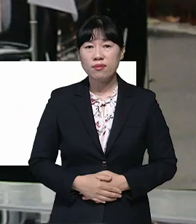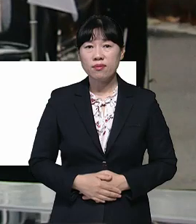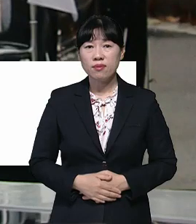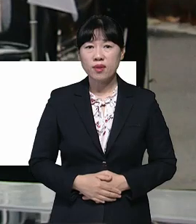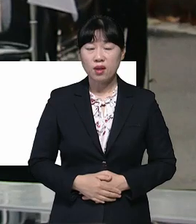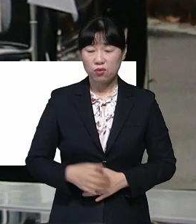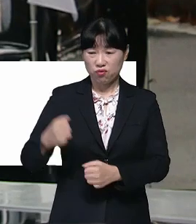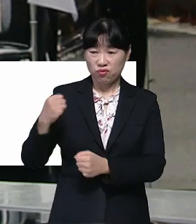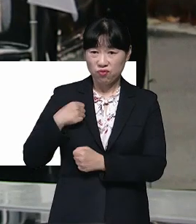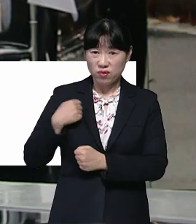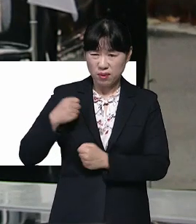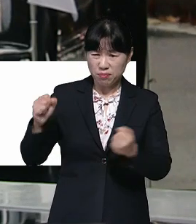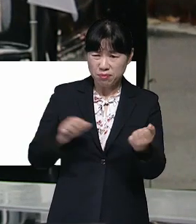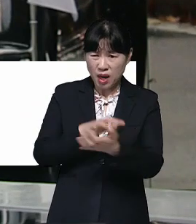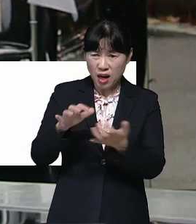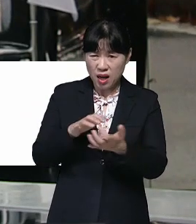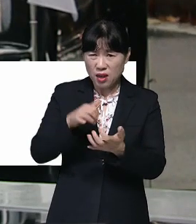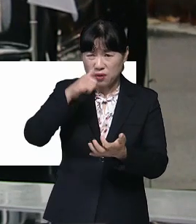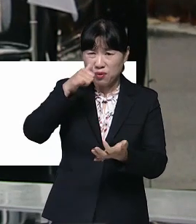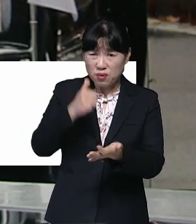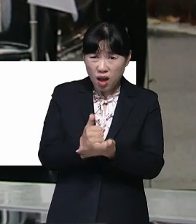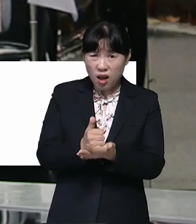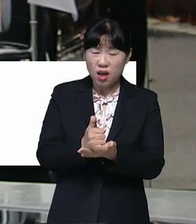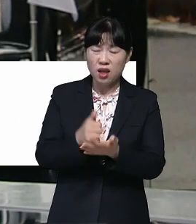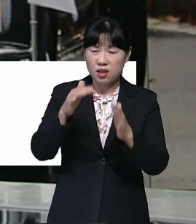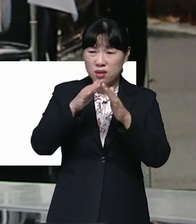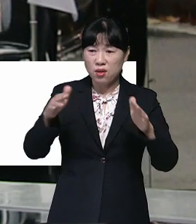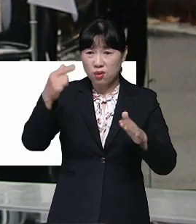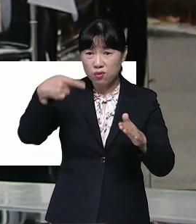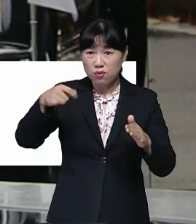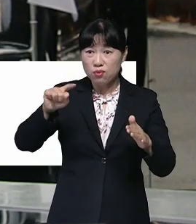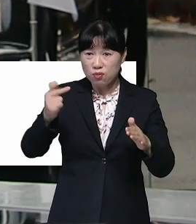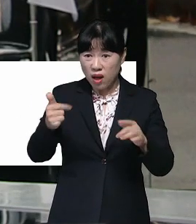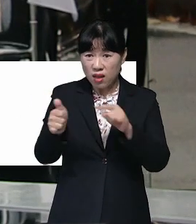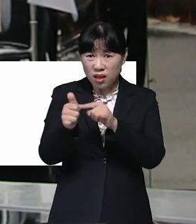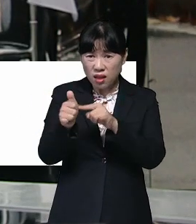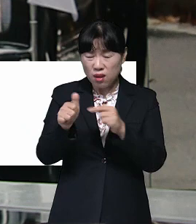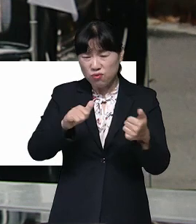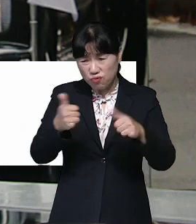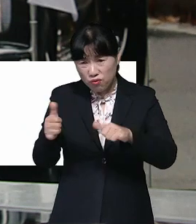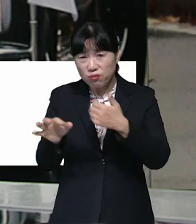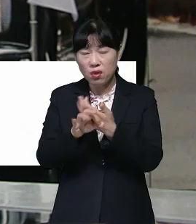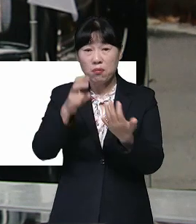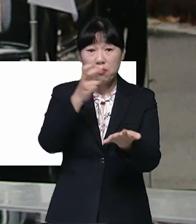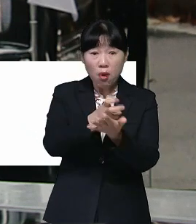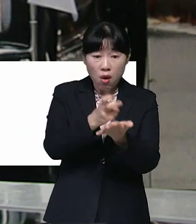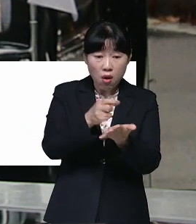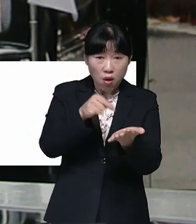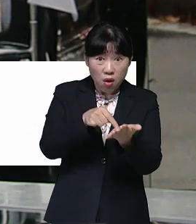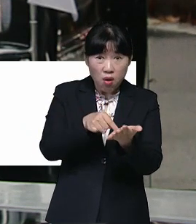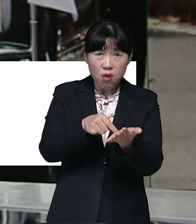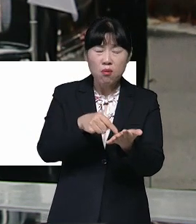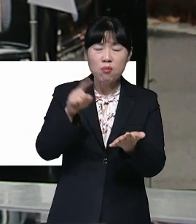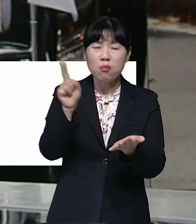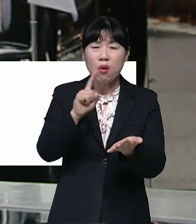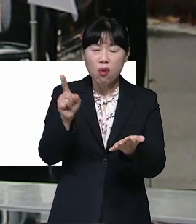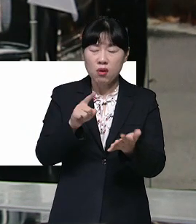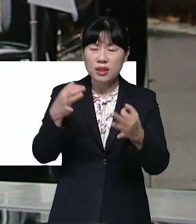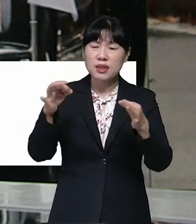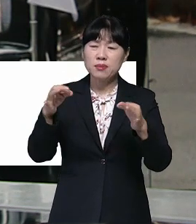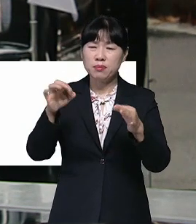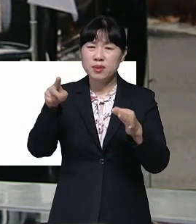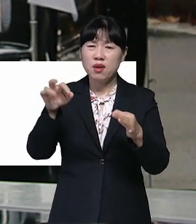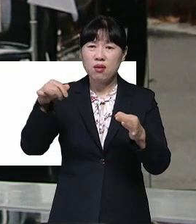군사 반란과 내란 줄을 저지른 전두환 씨가 숨지면서 넌 현행법상 고 김용삼 전 대통령과 같은